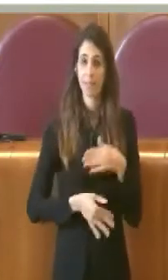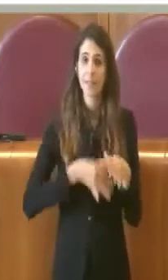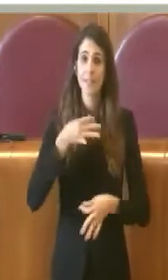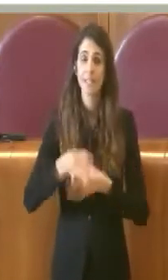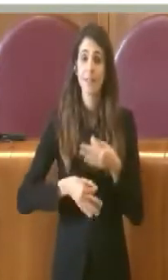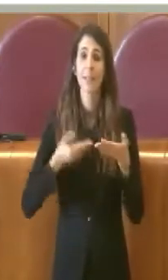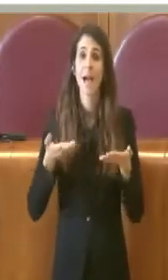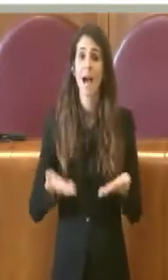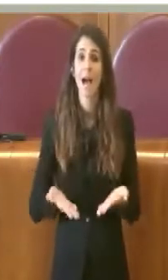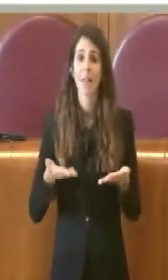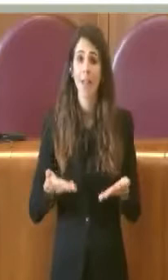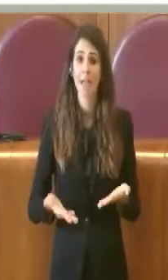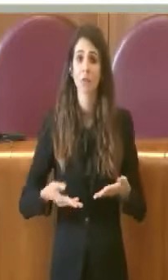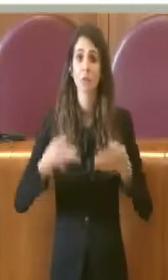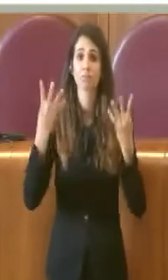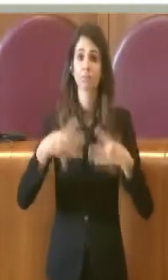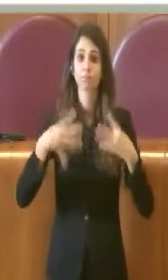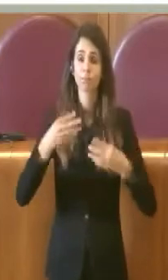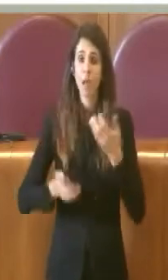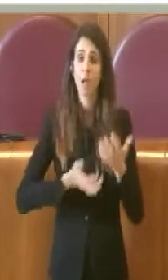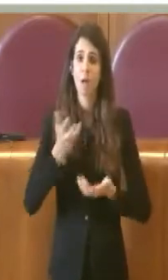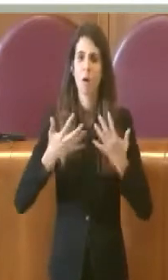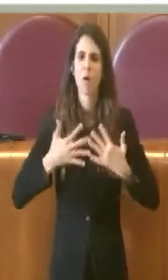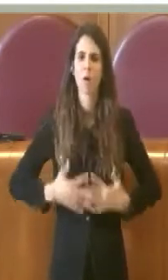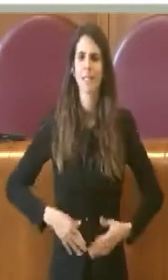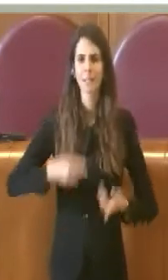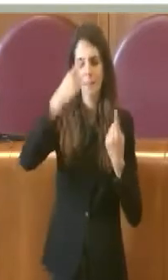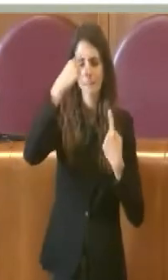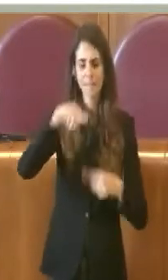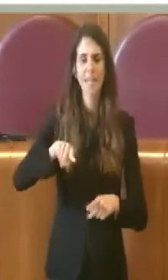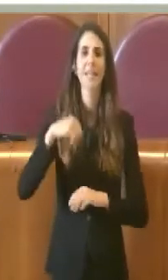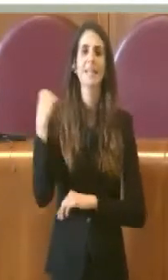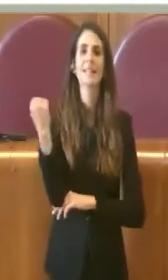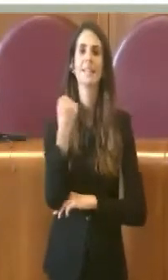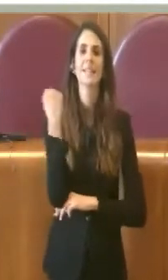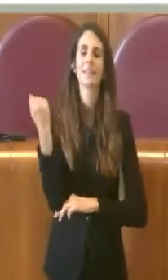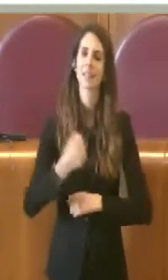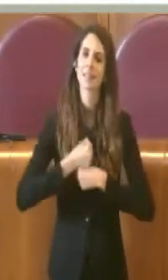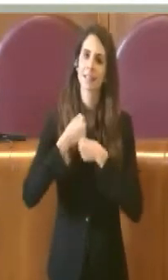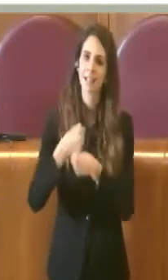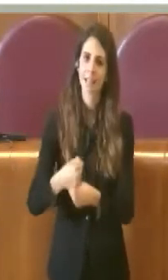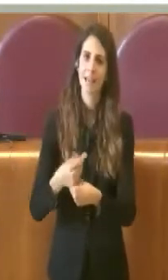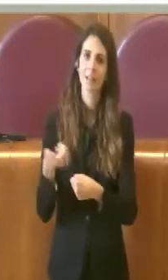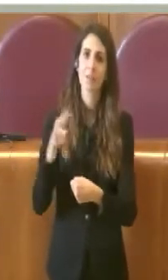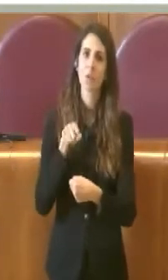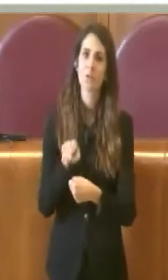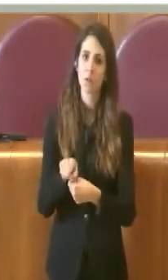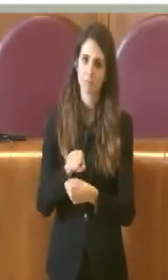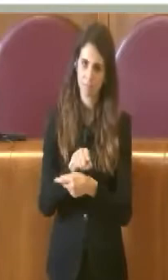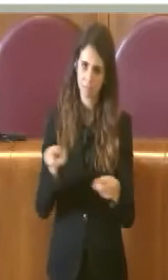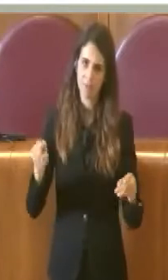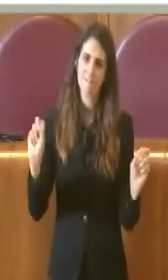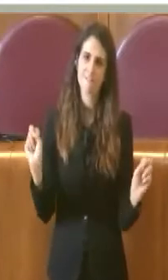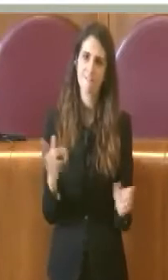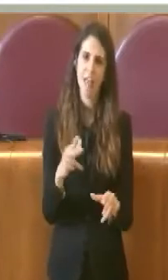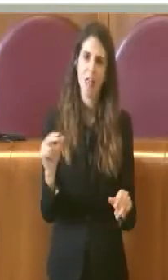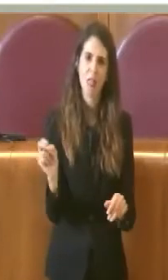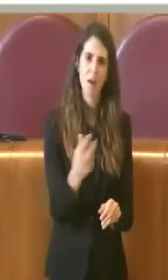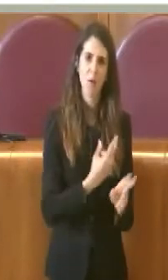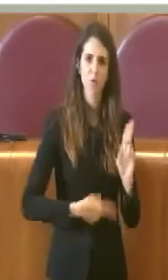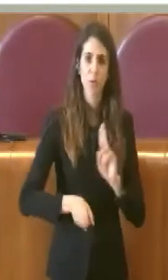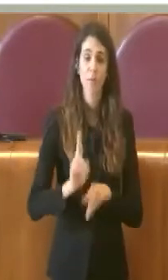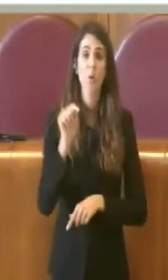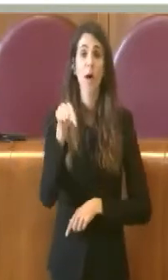dei fuorimpianti vengono svolte dai servizi delegati, essendo anche più veloci. Allora,